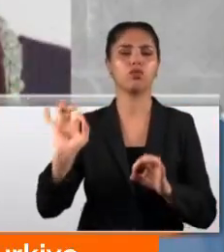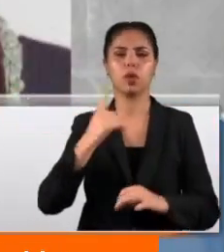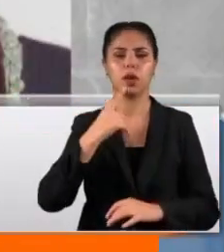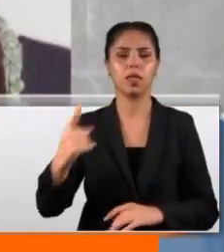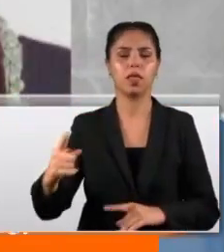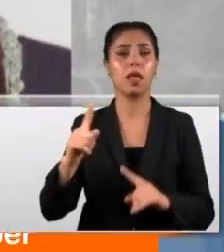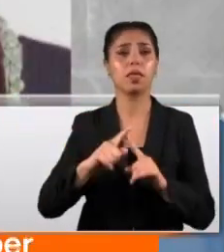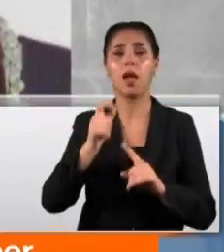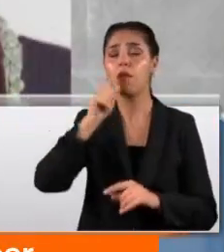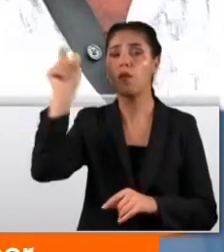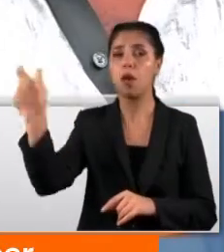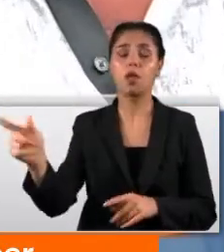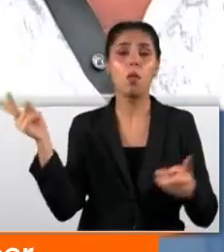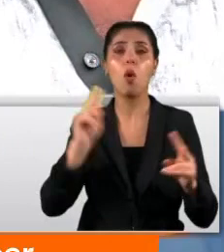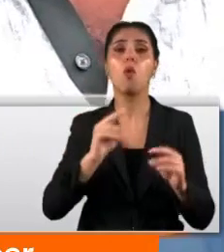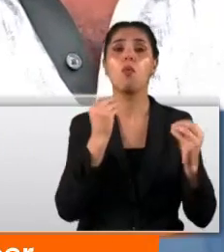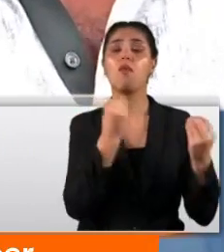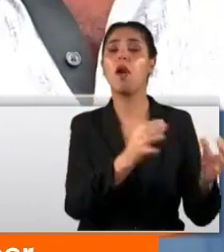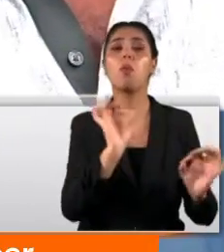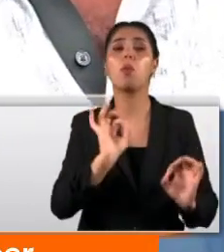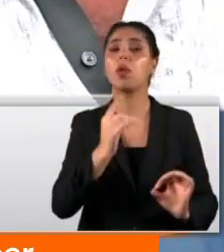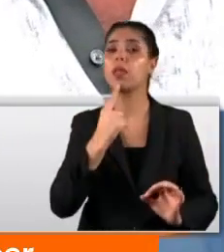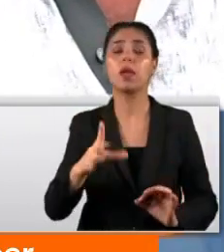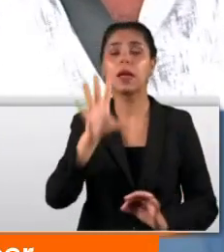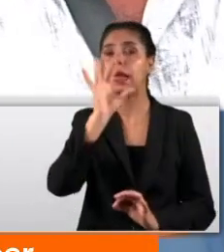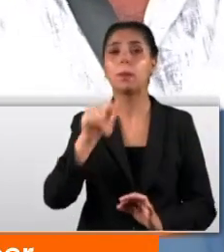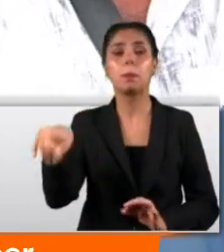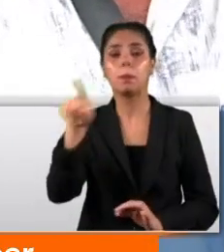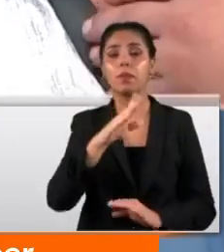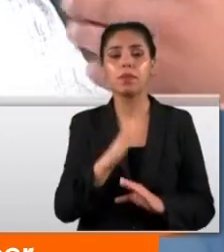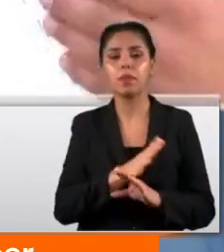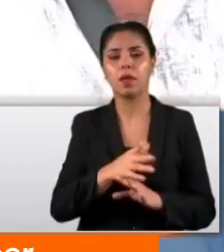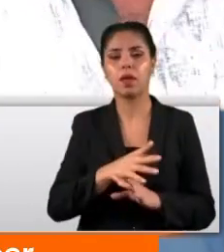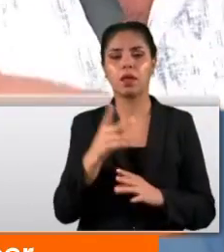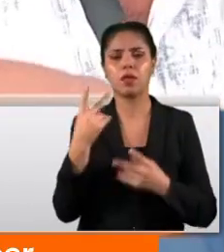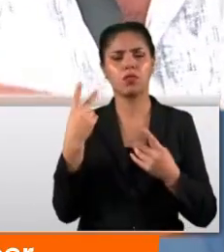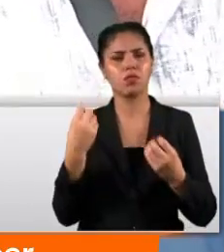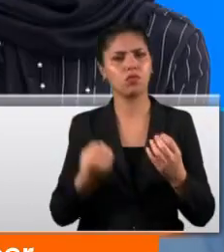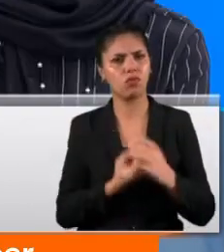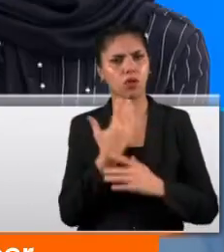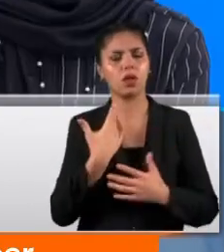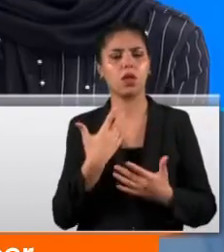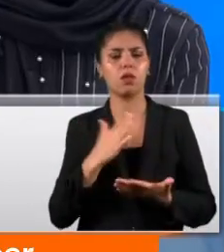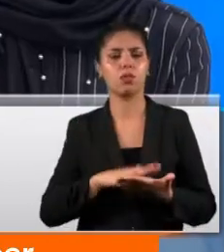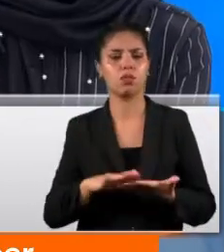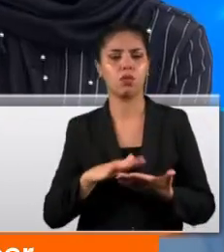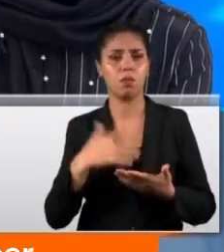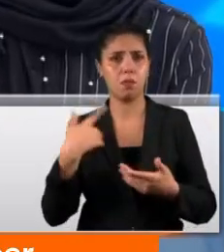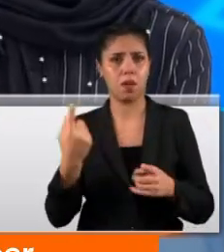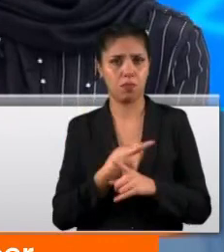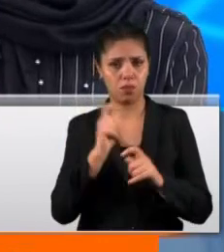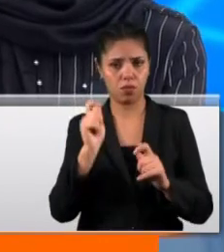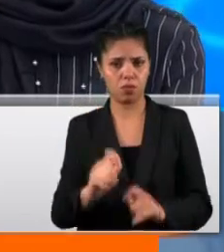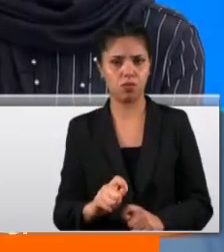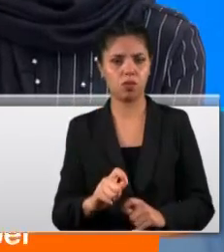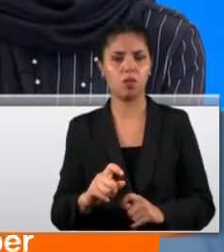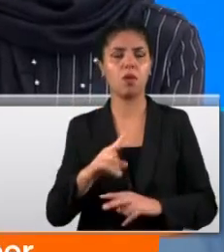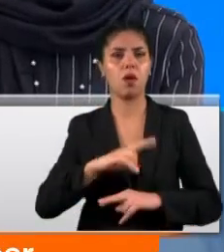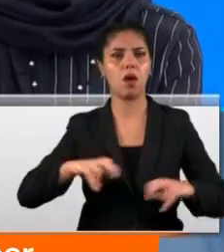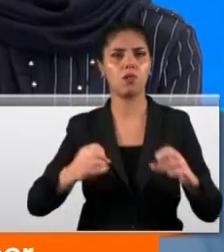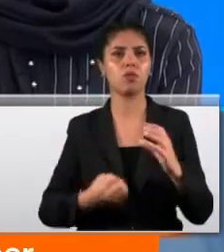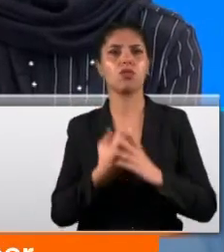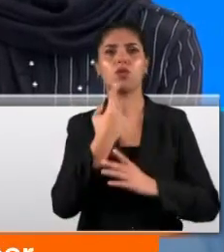Tayfur'u öldürmüştür diyor, bir düşün bakalım. Birisiyle gitse de gitmese de hani çıksın yani ortaya. Kendimizi haklayalım yani. Ben bir şey yaptıysam otopside çıkar demişsin.